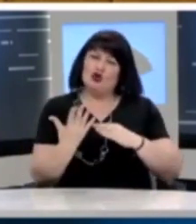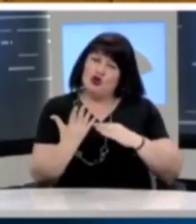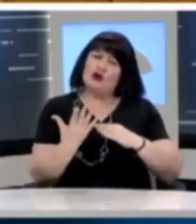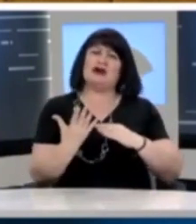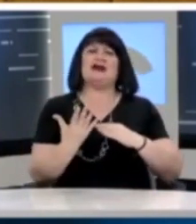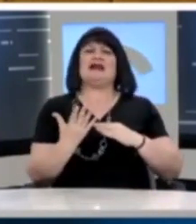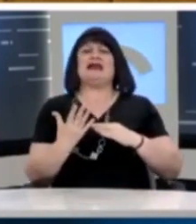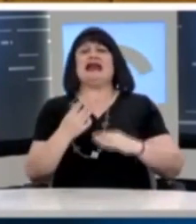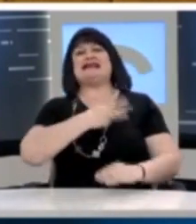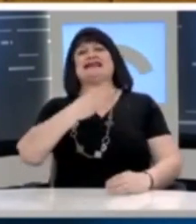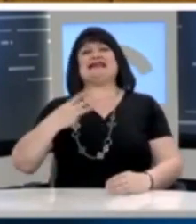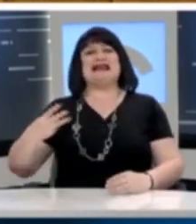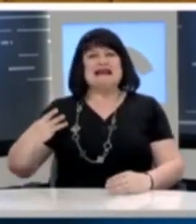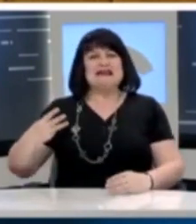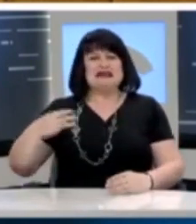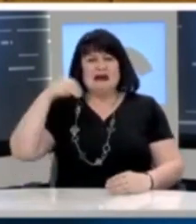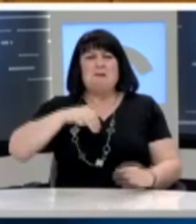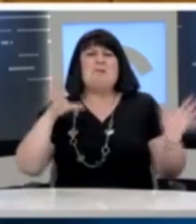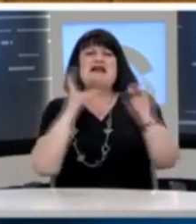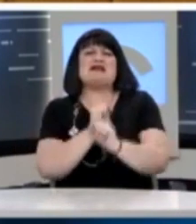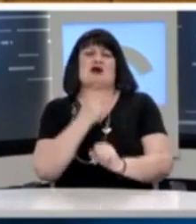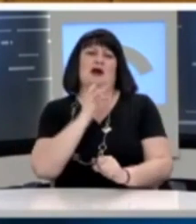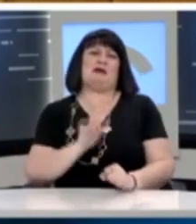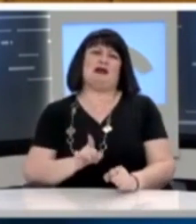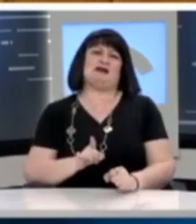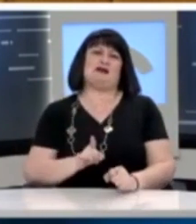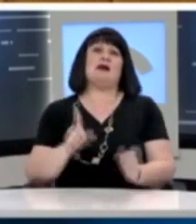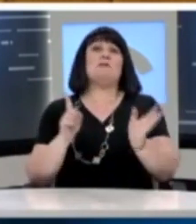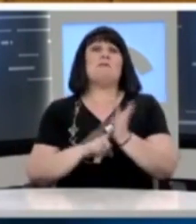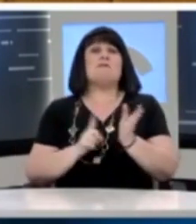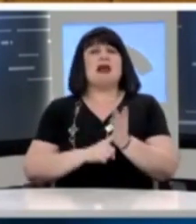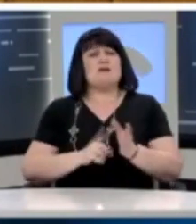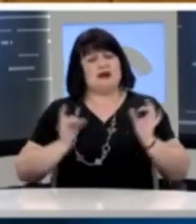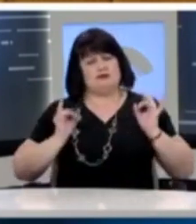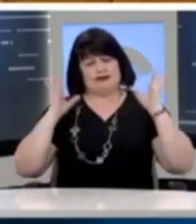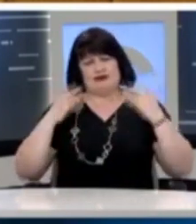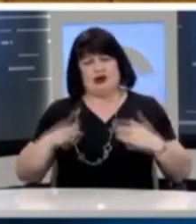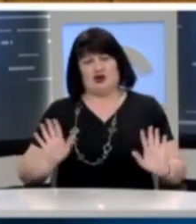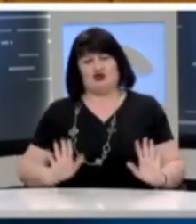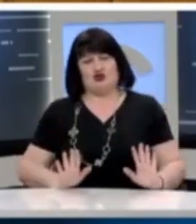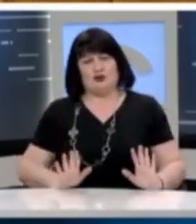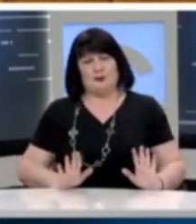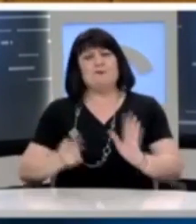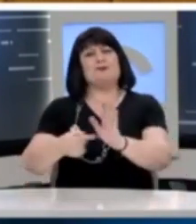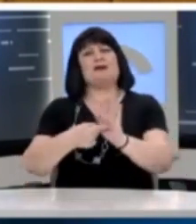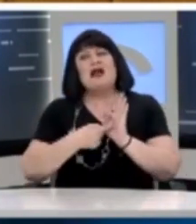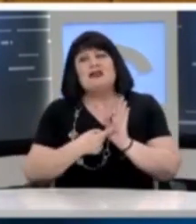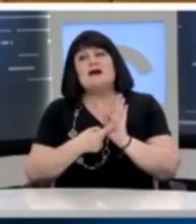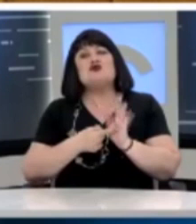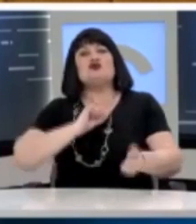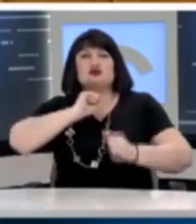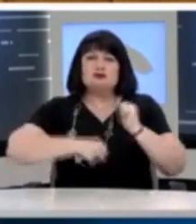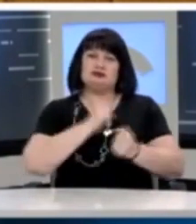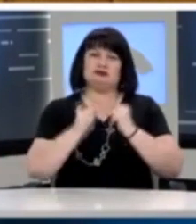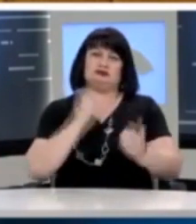ΣΥΡΙΖΑ υπογράφουν τον εργασιακό μεσαίωνα. Αυτούς πρέπει να αποτινάξουν οι εργαζόμενοι και να αναδείξουν δυνάμεις